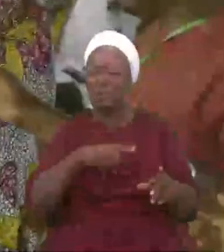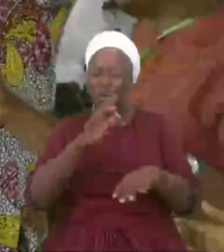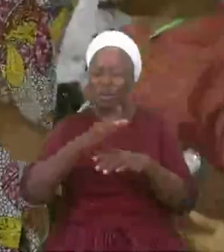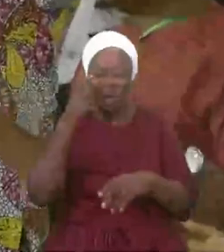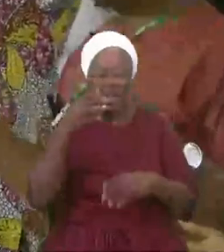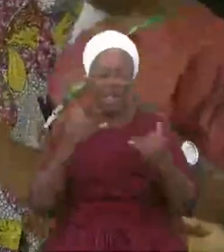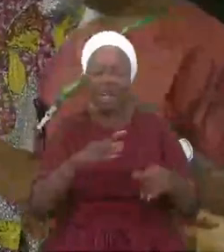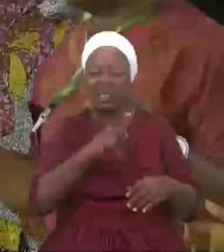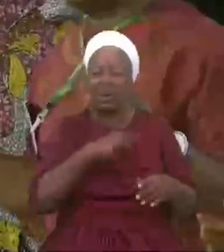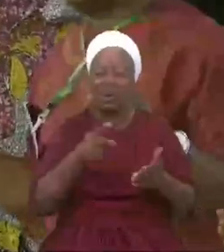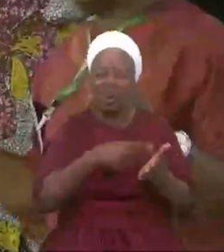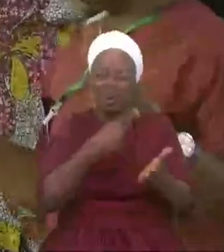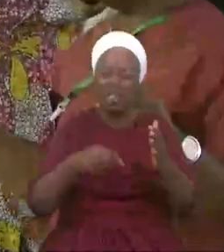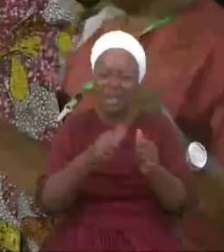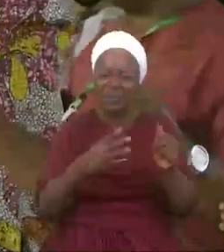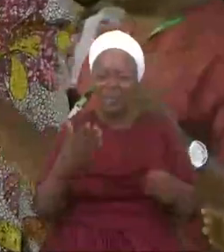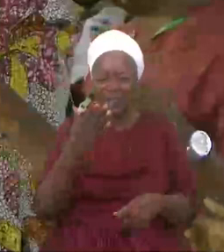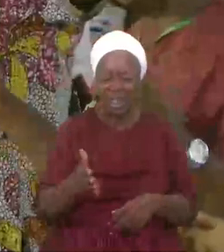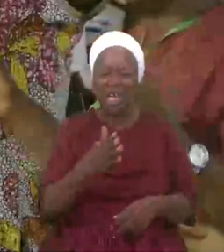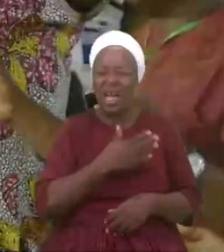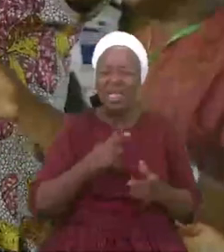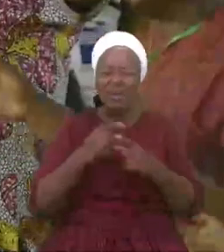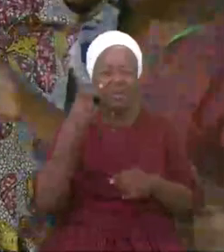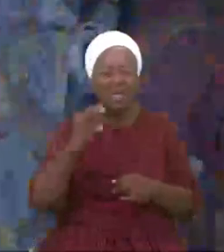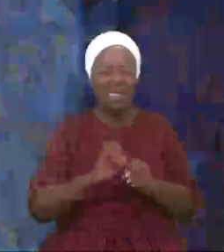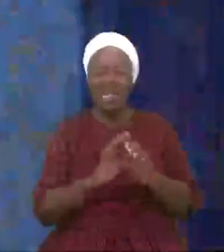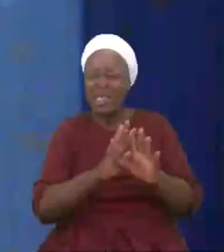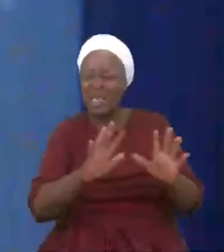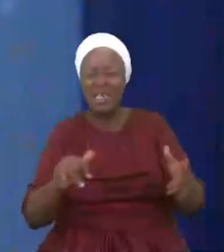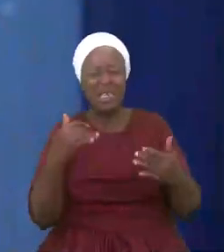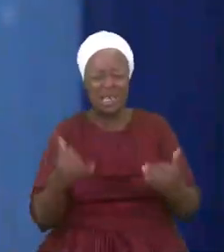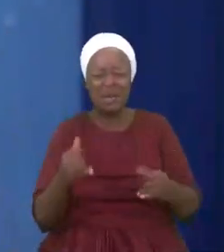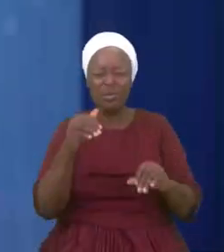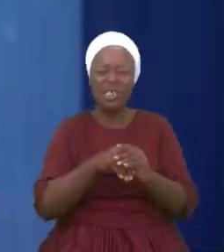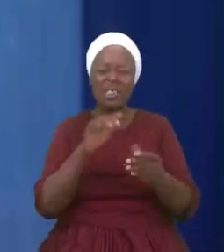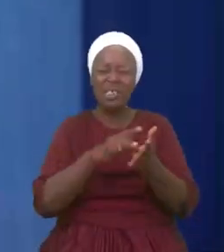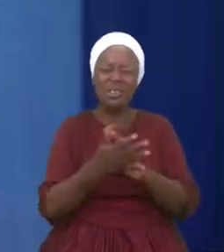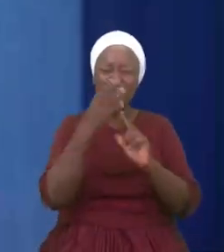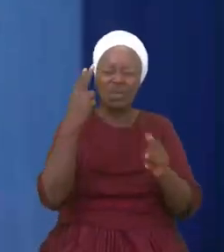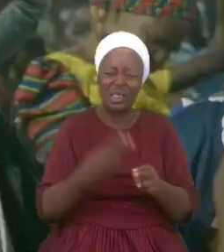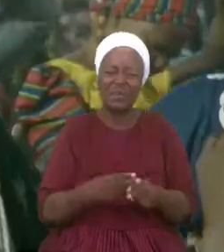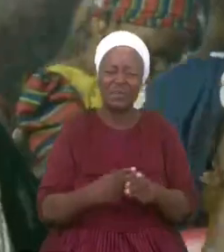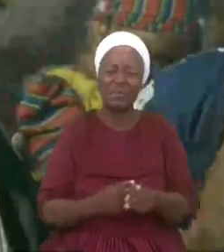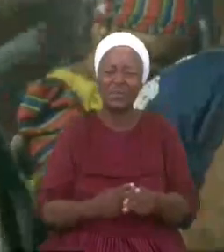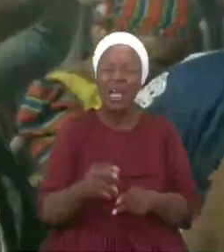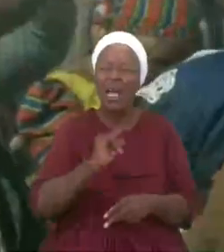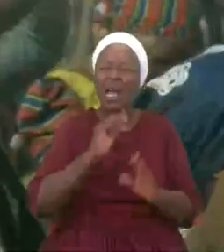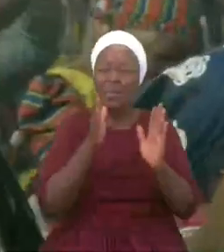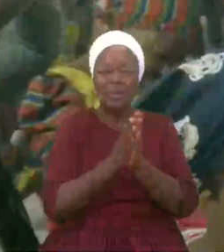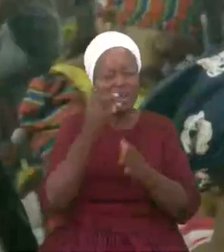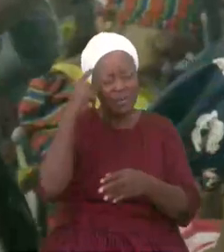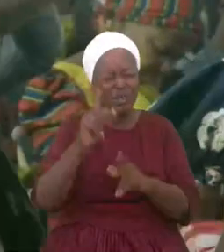les yeux fous que le Seigneur touche vos yeux maintenant qu'il corrige tout ce qui va mal là-bas et que vous voyez